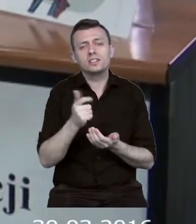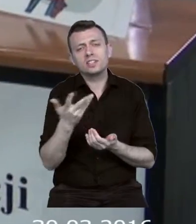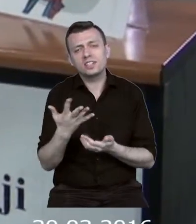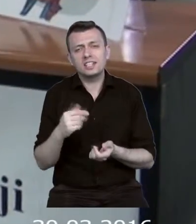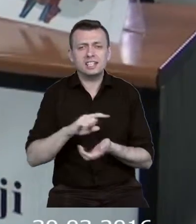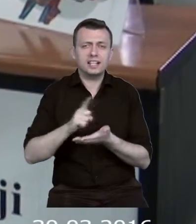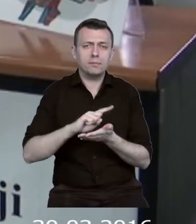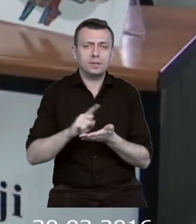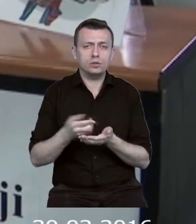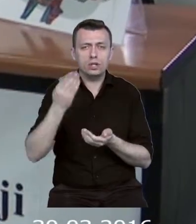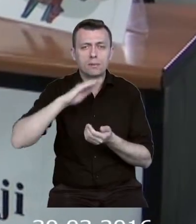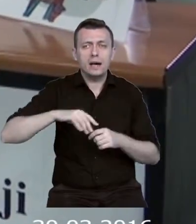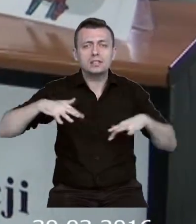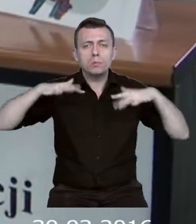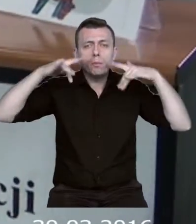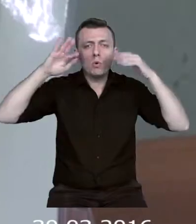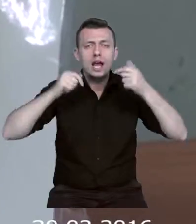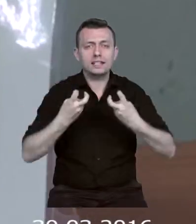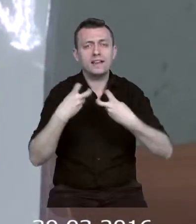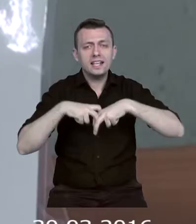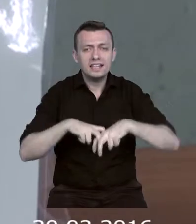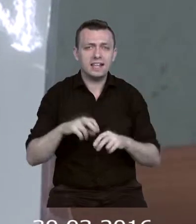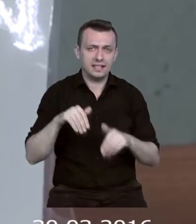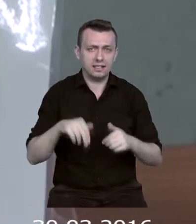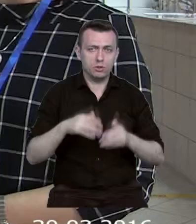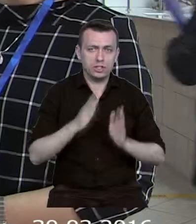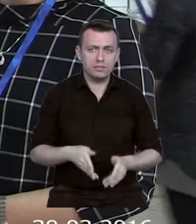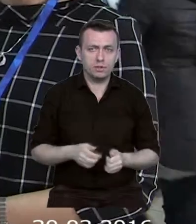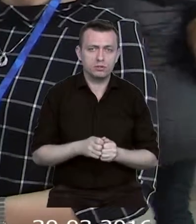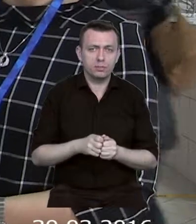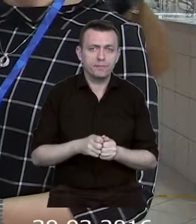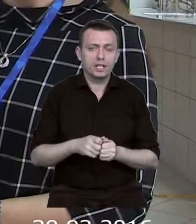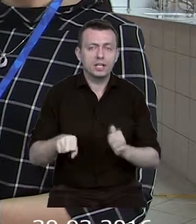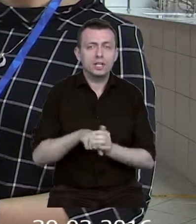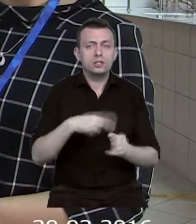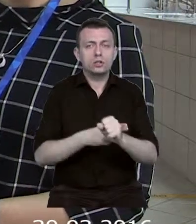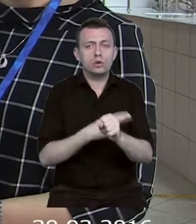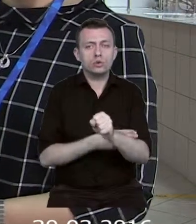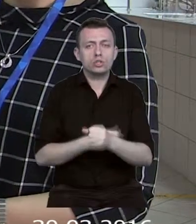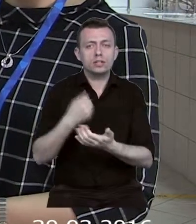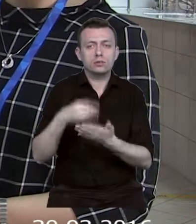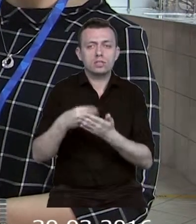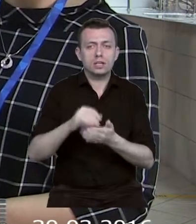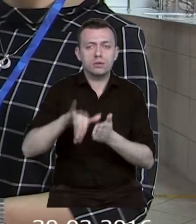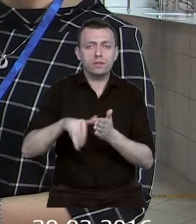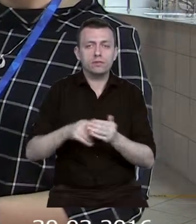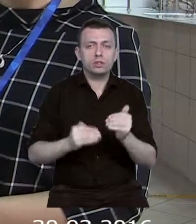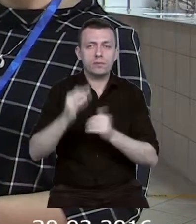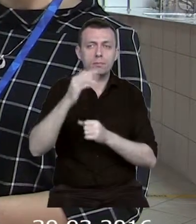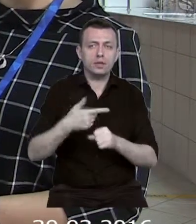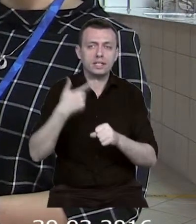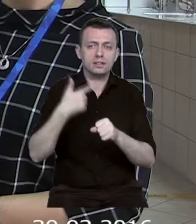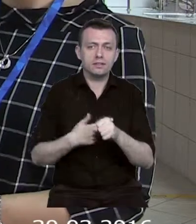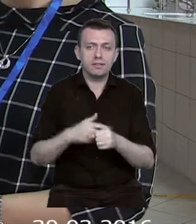coraz większą popularnością cieszy się rozliczenie PIT-ów przez internet. Do Urzędu Skarbowego w Kutnie obecnie wpłynęło ponad 23 tysiące